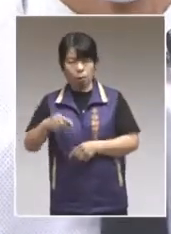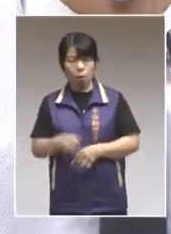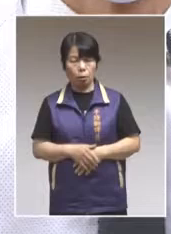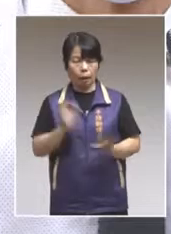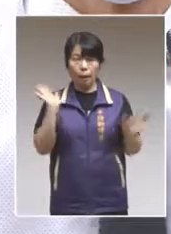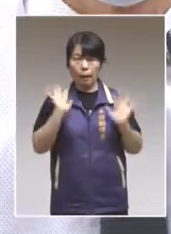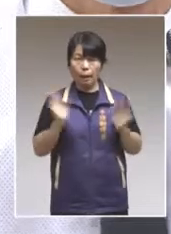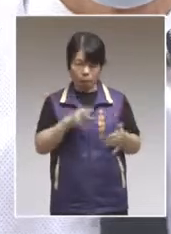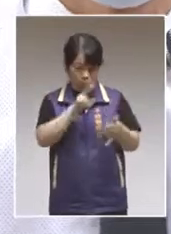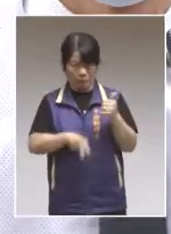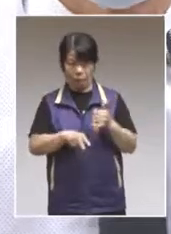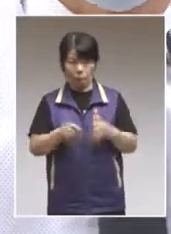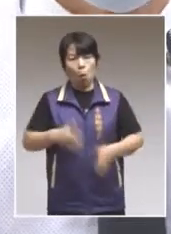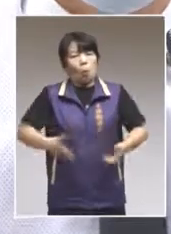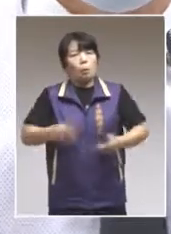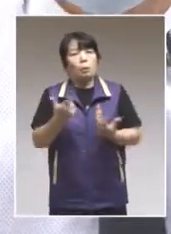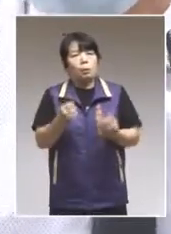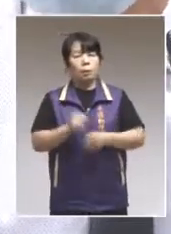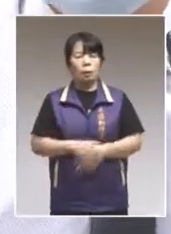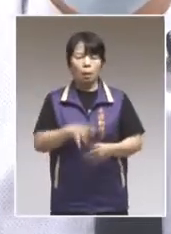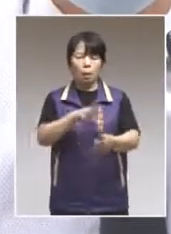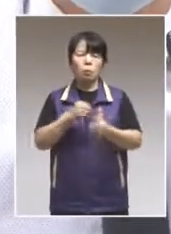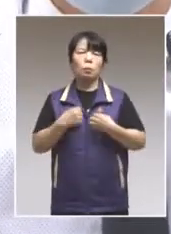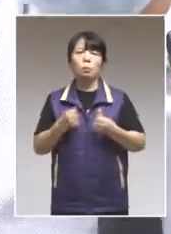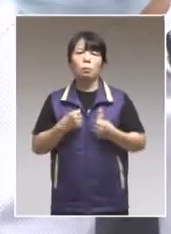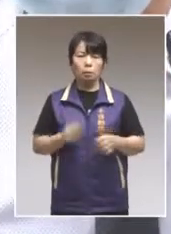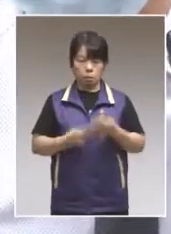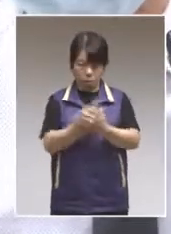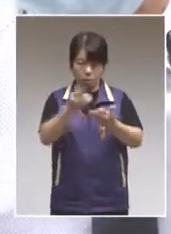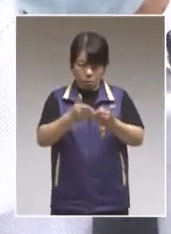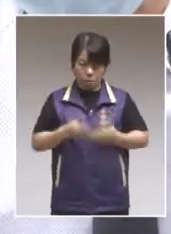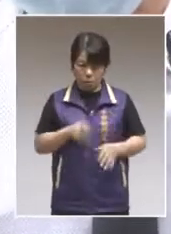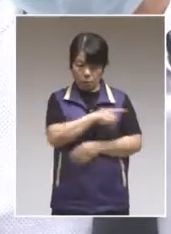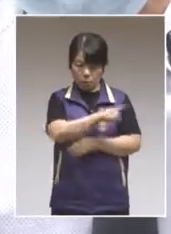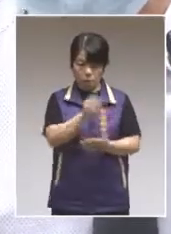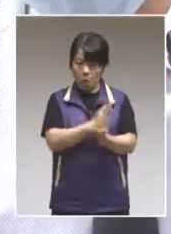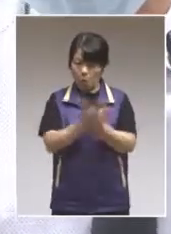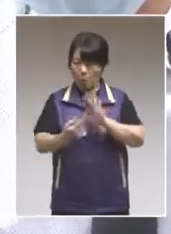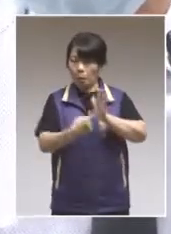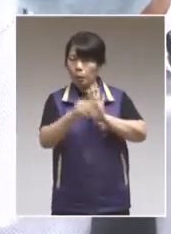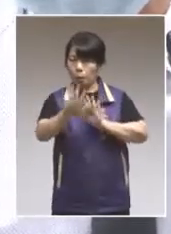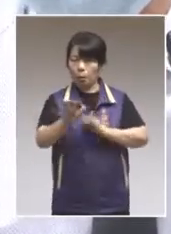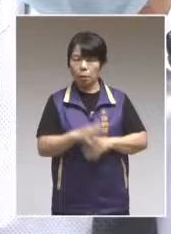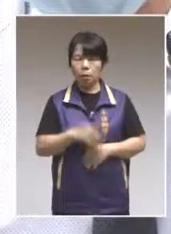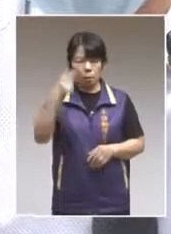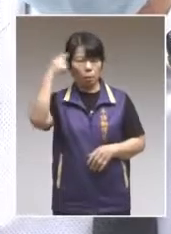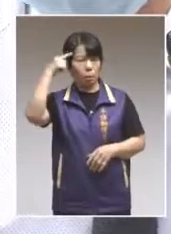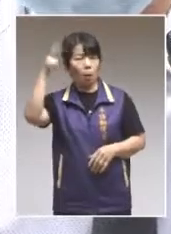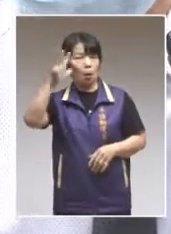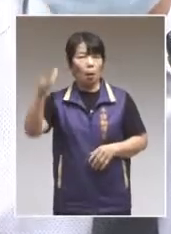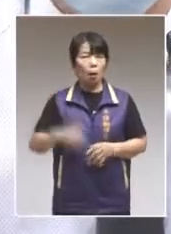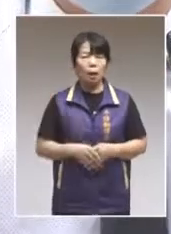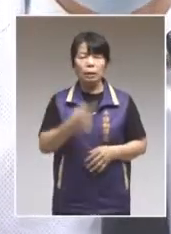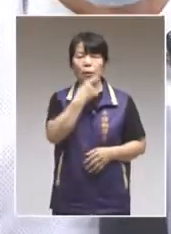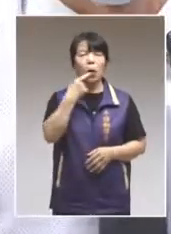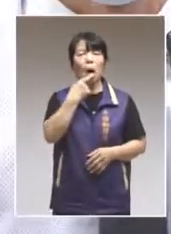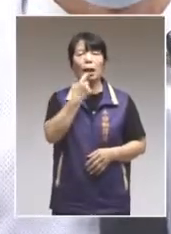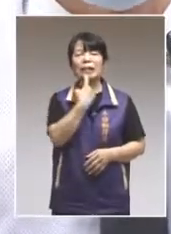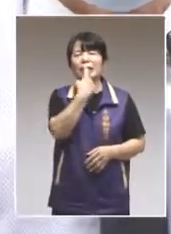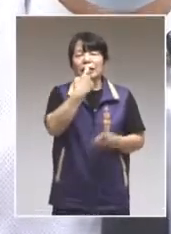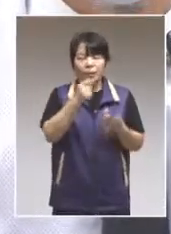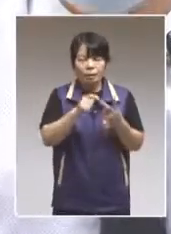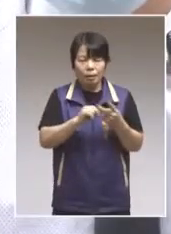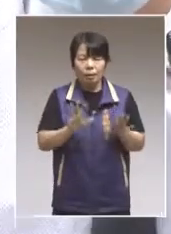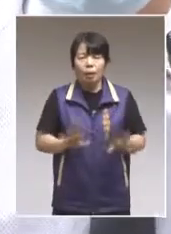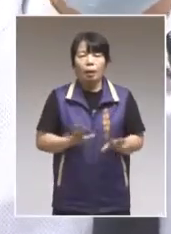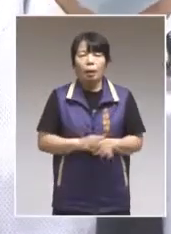人不用学习啊，只要出现这些情况，意识不佳啦，唇色发白啦，呼吸困难啦，肢体冰冷，